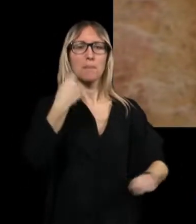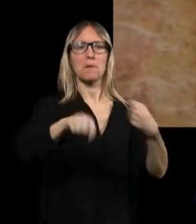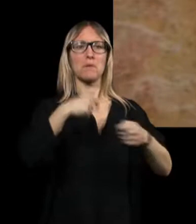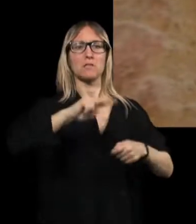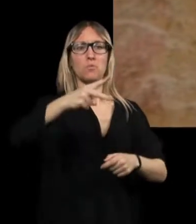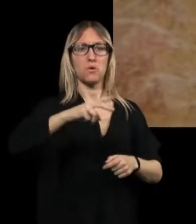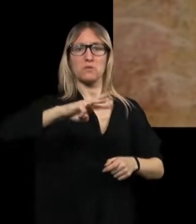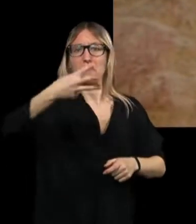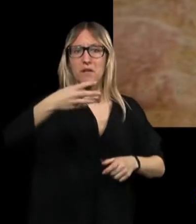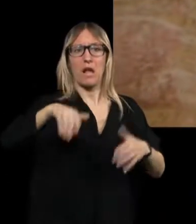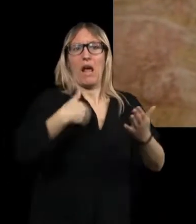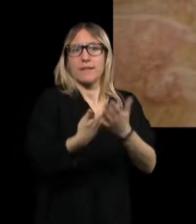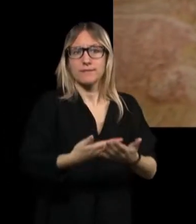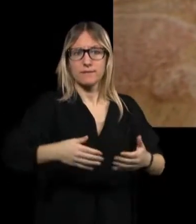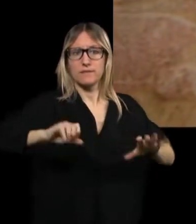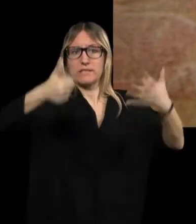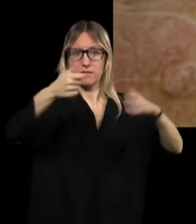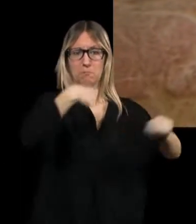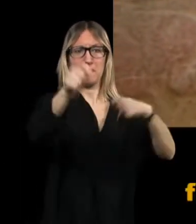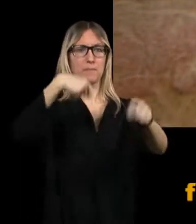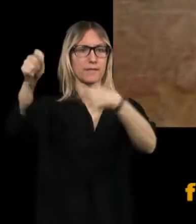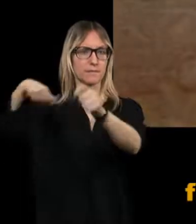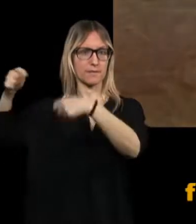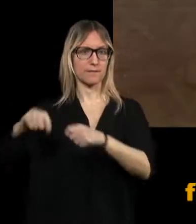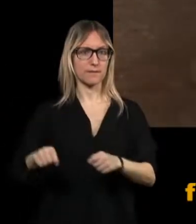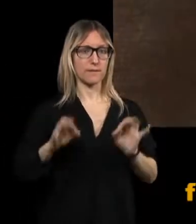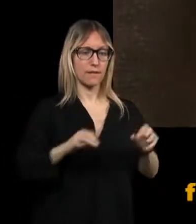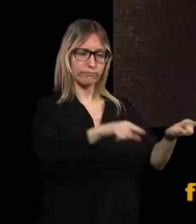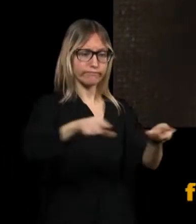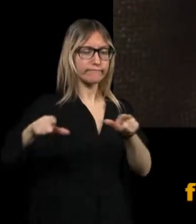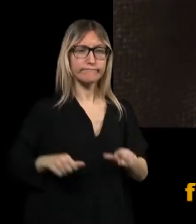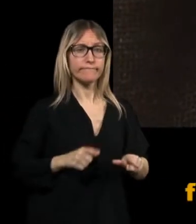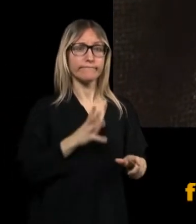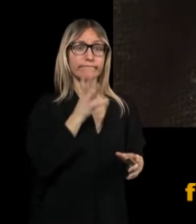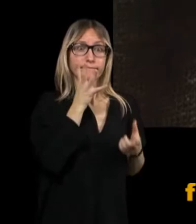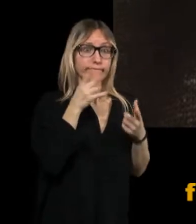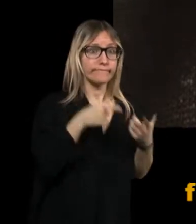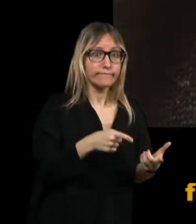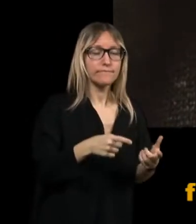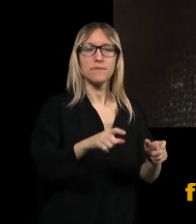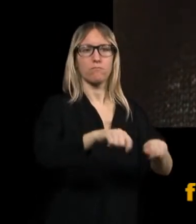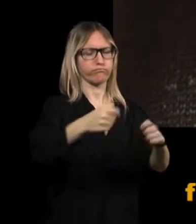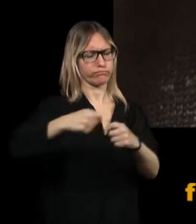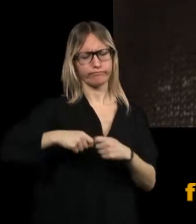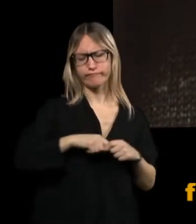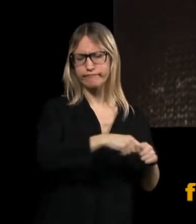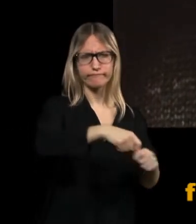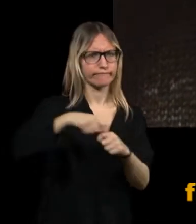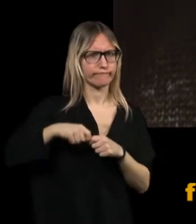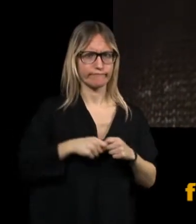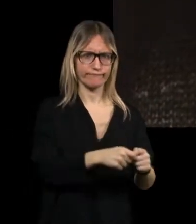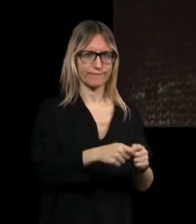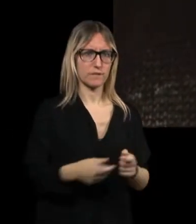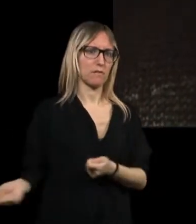segones, terceres i fins i tot 6enes. Els bescuits dolents, en canvi, es fragmentaran, els bocins tornaran a